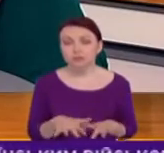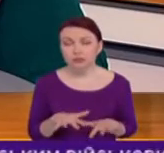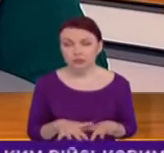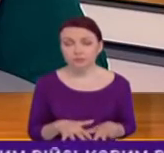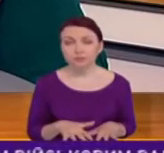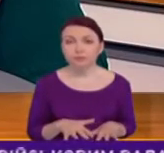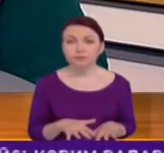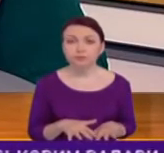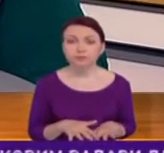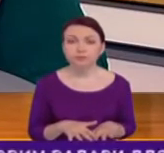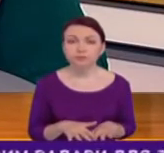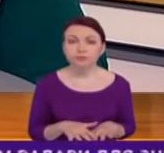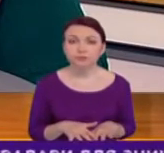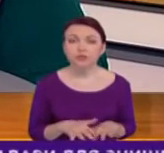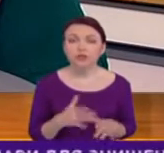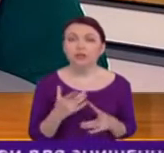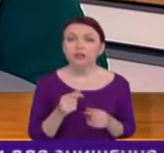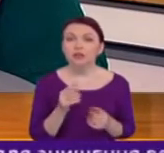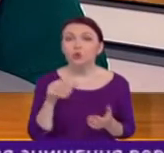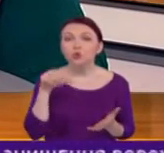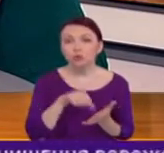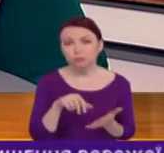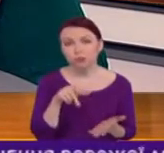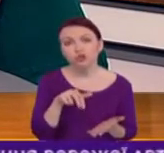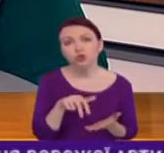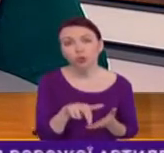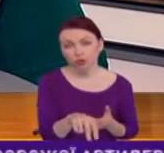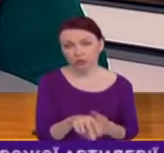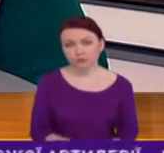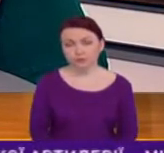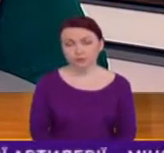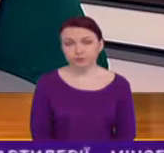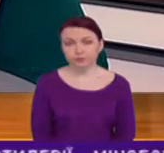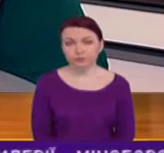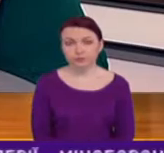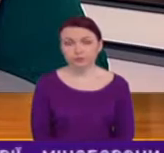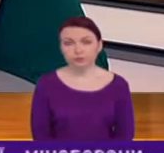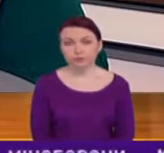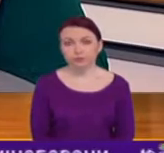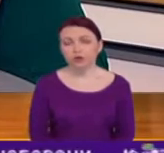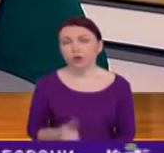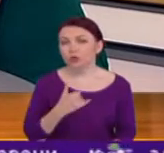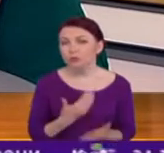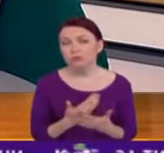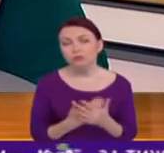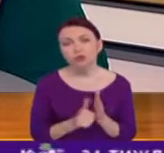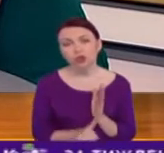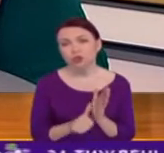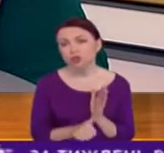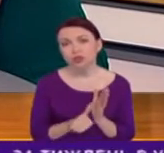Це тільки там, де є участь пішоходів. Тобто у нас приблизно десь 60